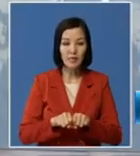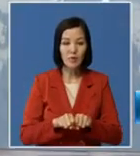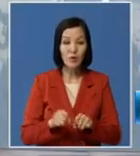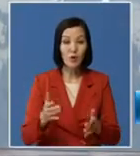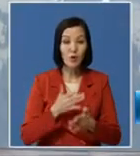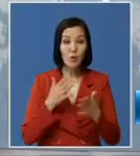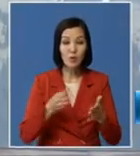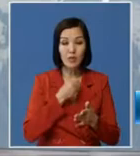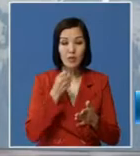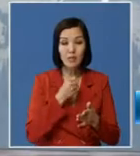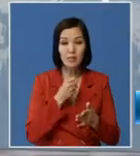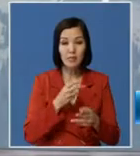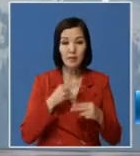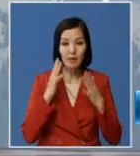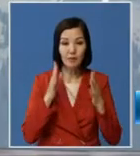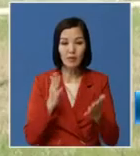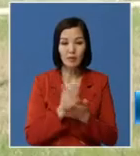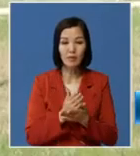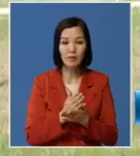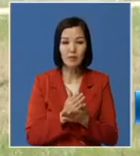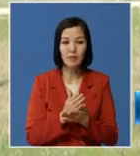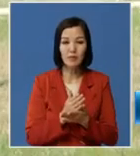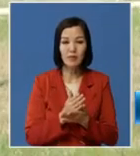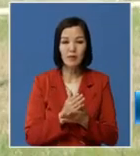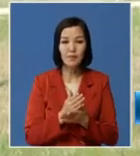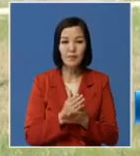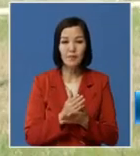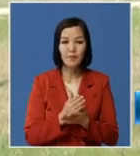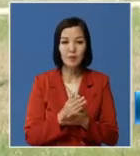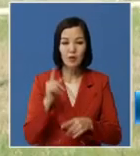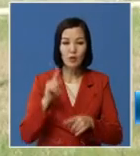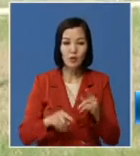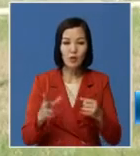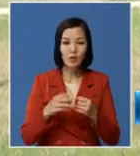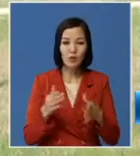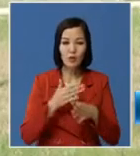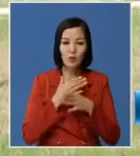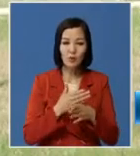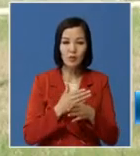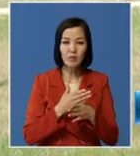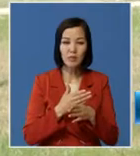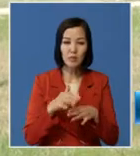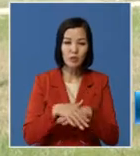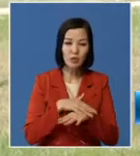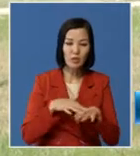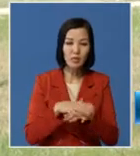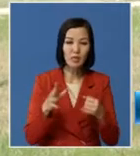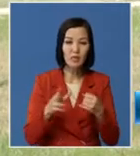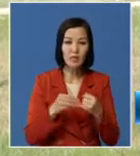үлкен кісілерге қатты мән беріп жатқан жағдайымыз бар. Ит тойған жеріне, ер жігіт туған жеріне дейді. Сонда елге, жерге деген